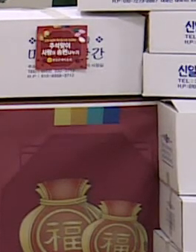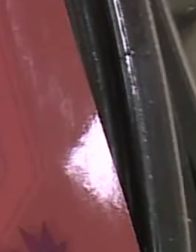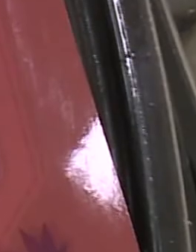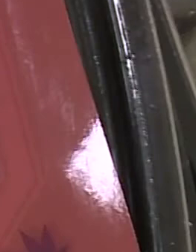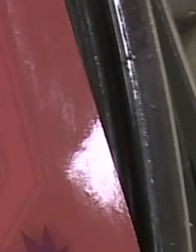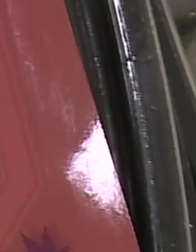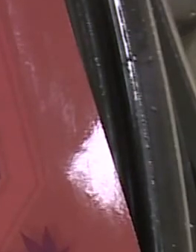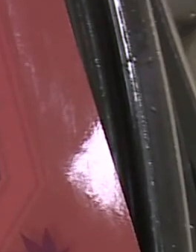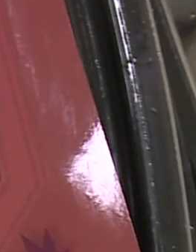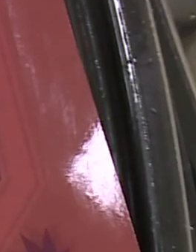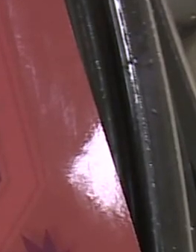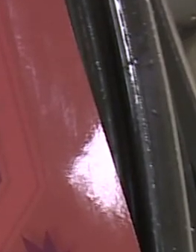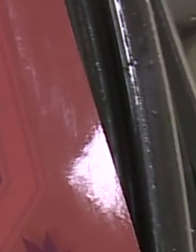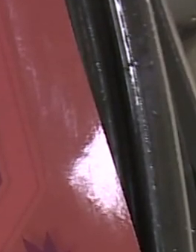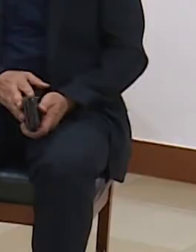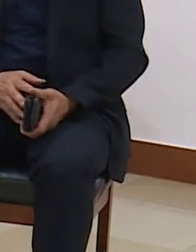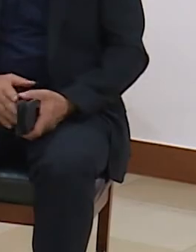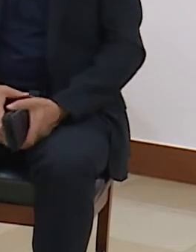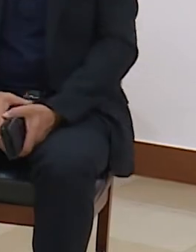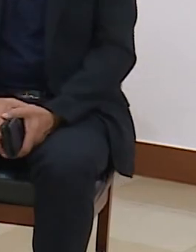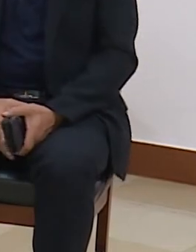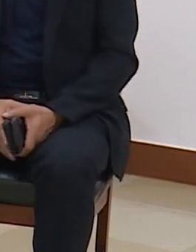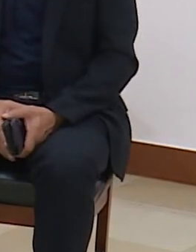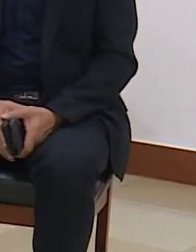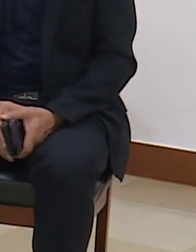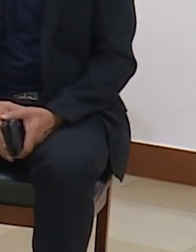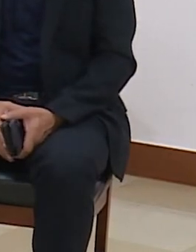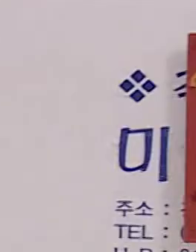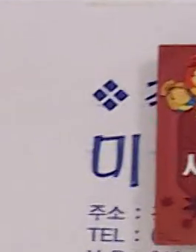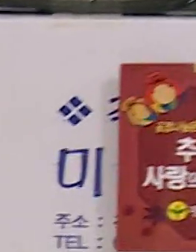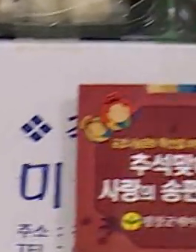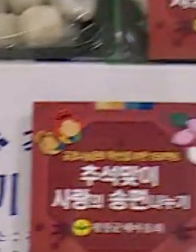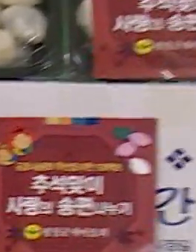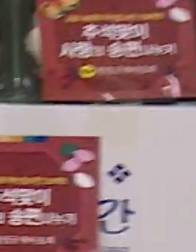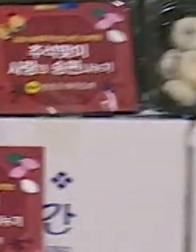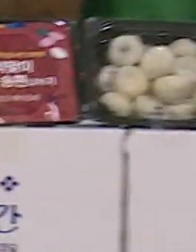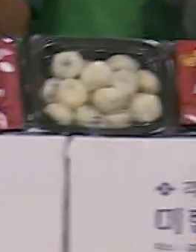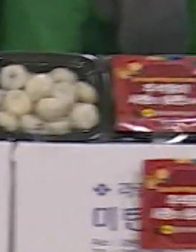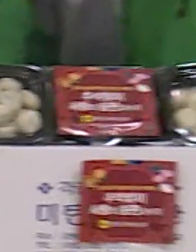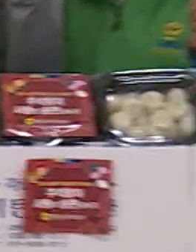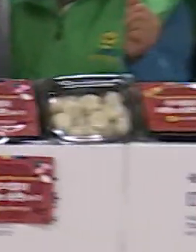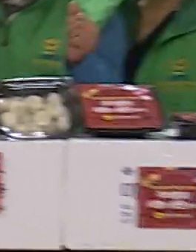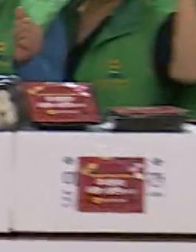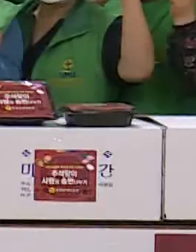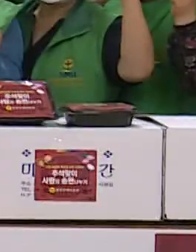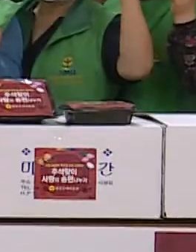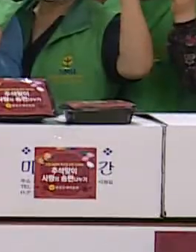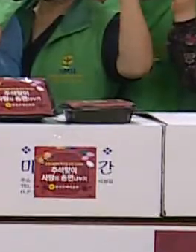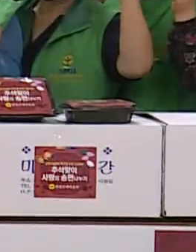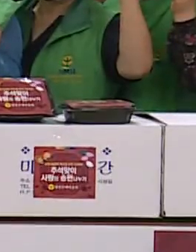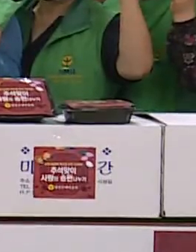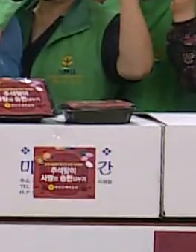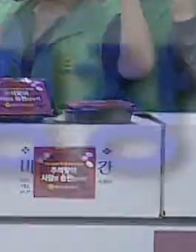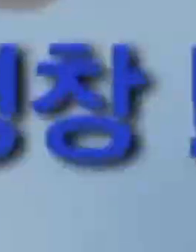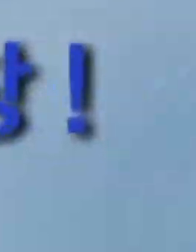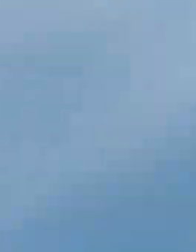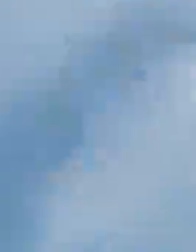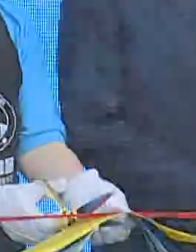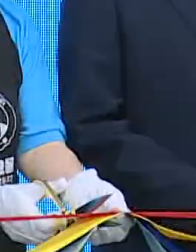지난 9월 6일 평창군 새마을회가 추석을 맞이해 2021년 사랑의 송편 나누기 행사를 개최했습니다.